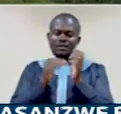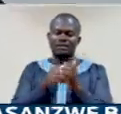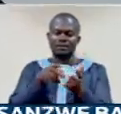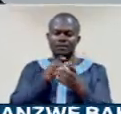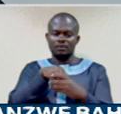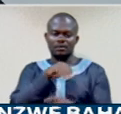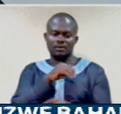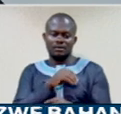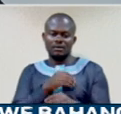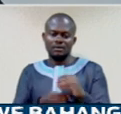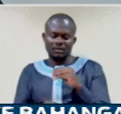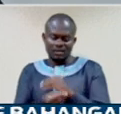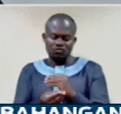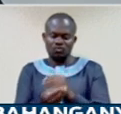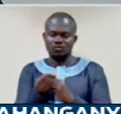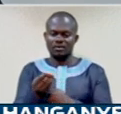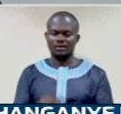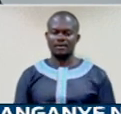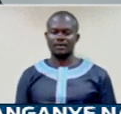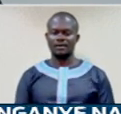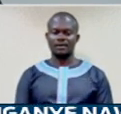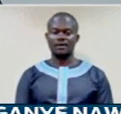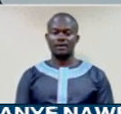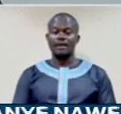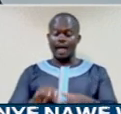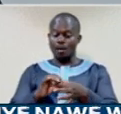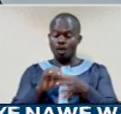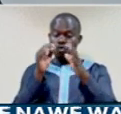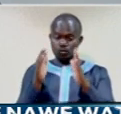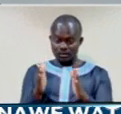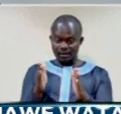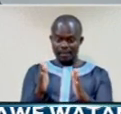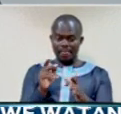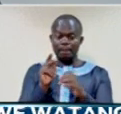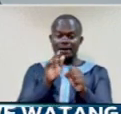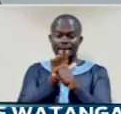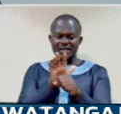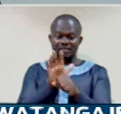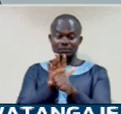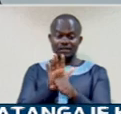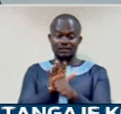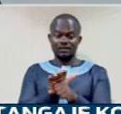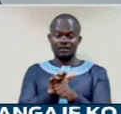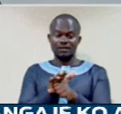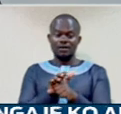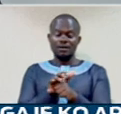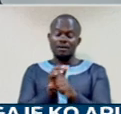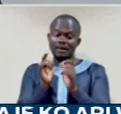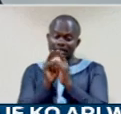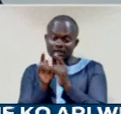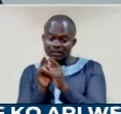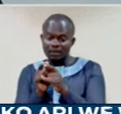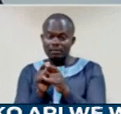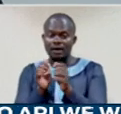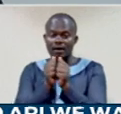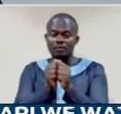ruswa. Aba komisiyoneri baba benshi cyane bakajya inama